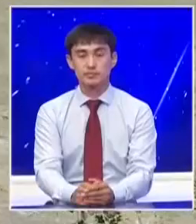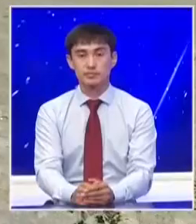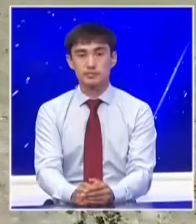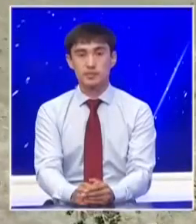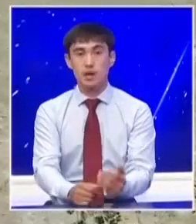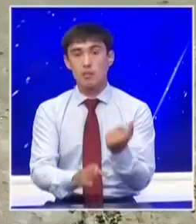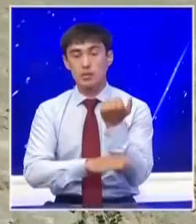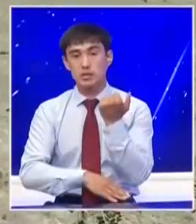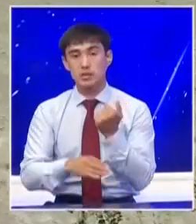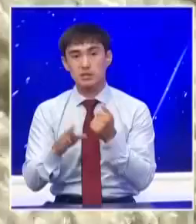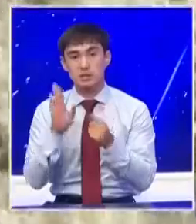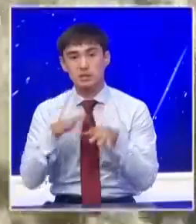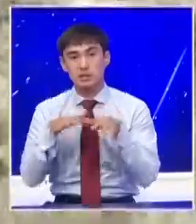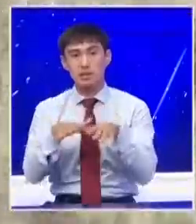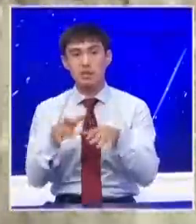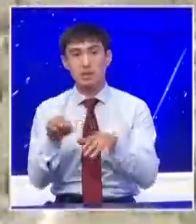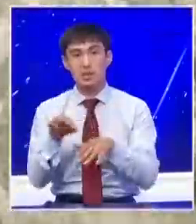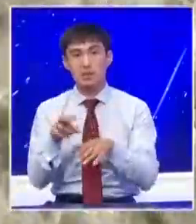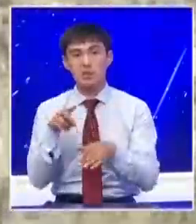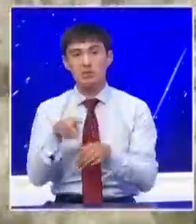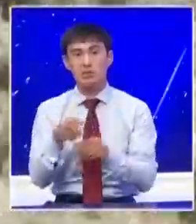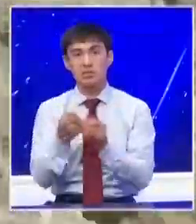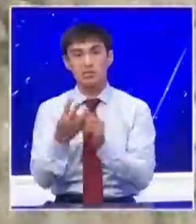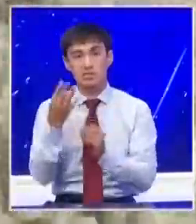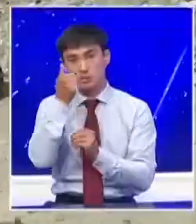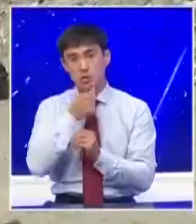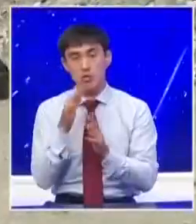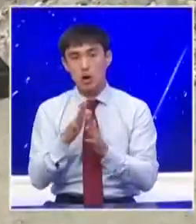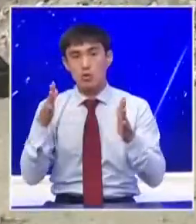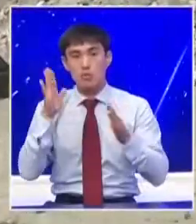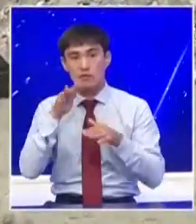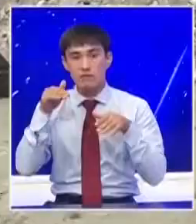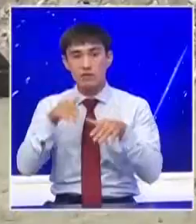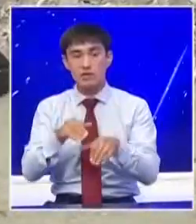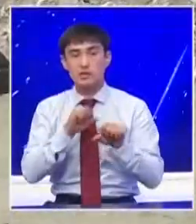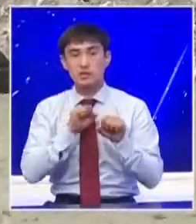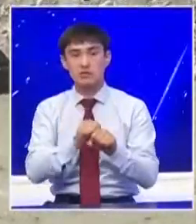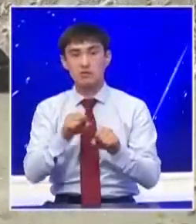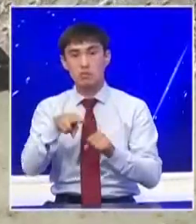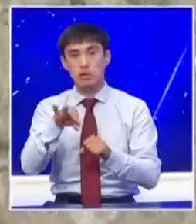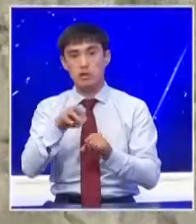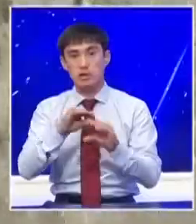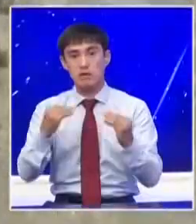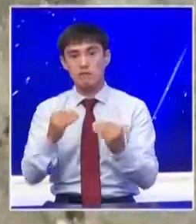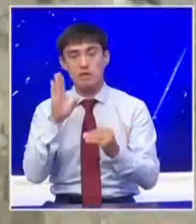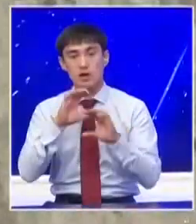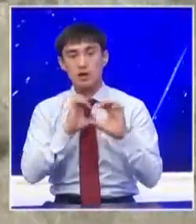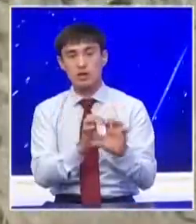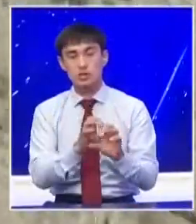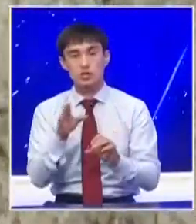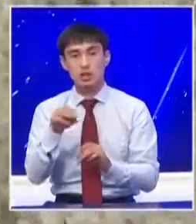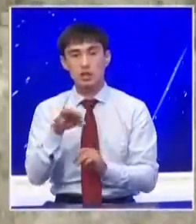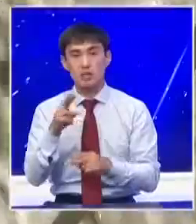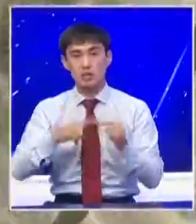последний раз паводок на реке Талгар был 2014 году тогда огромный поток воды остановил плотина водохранилище Талгар